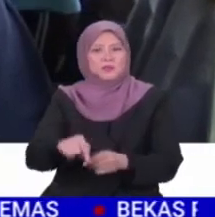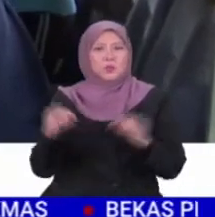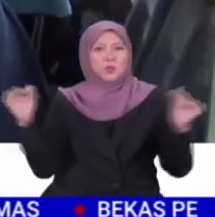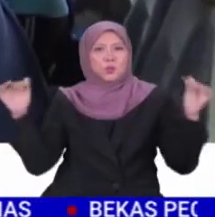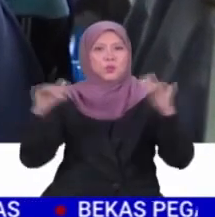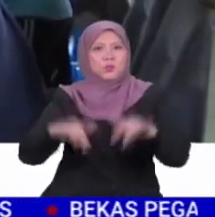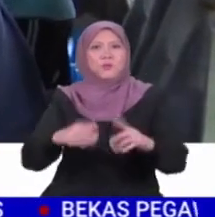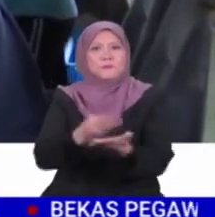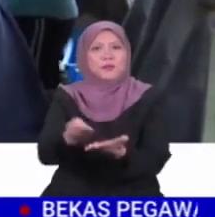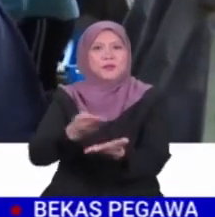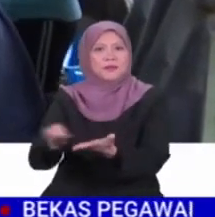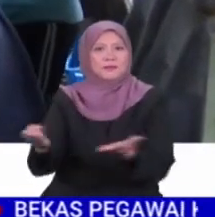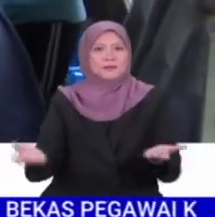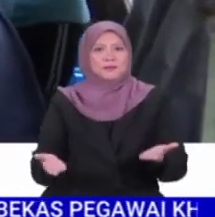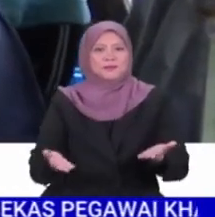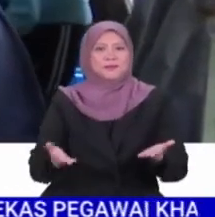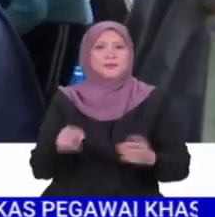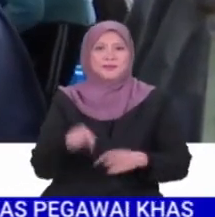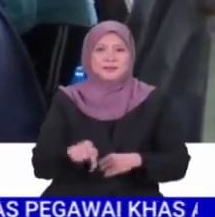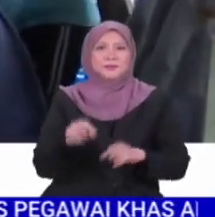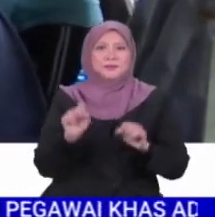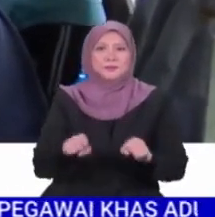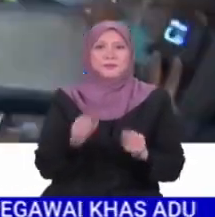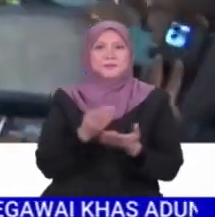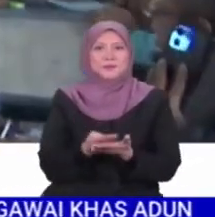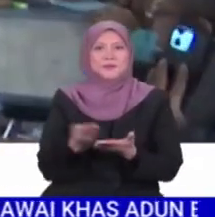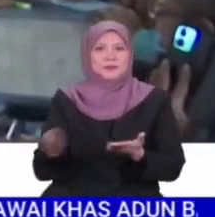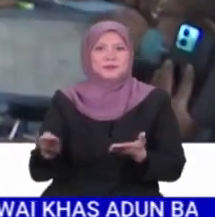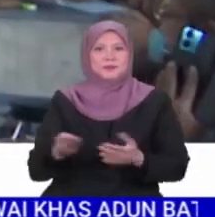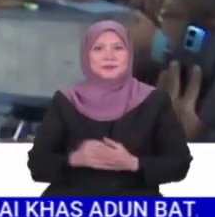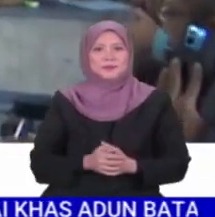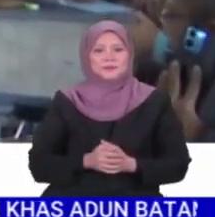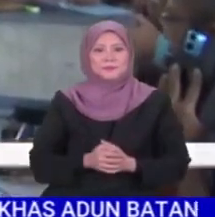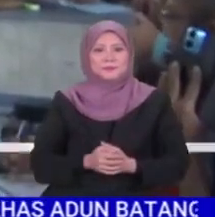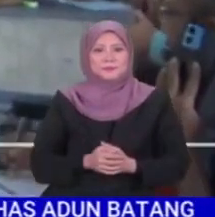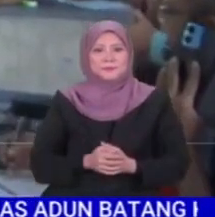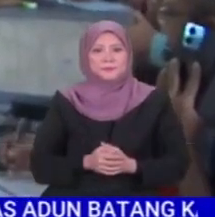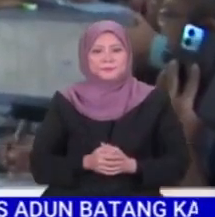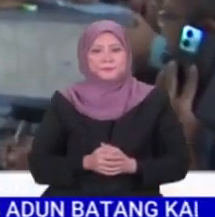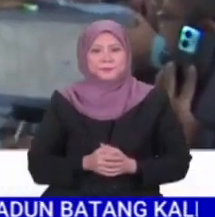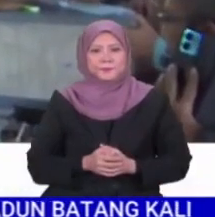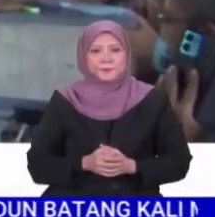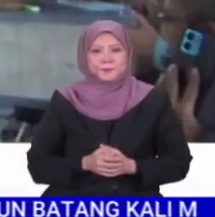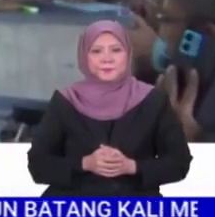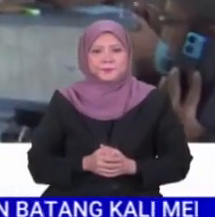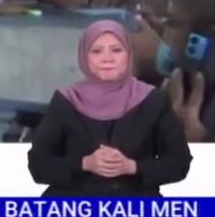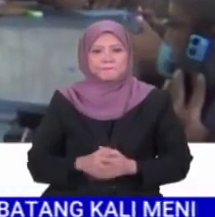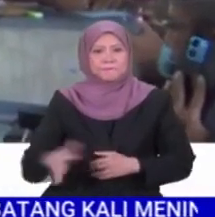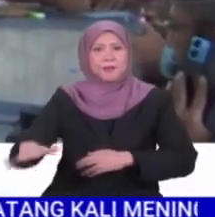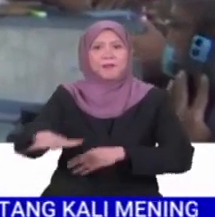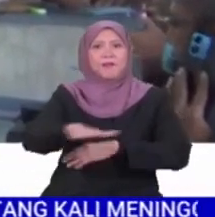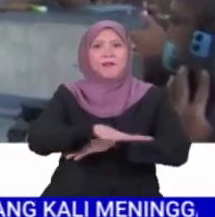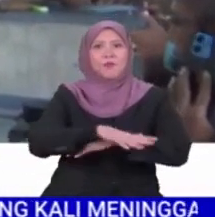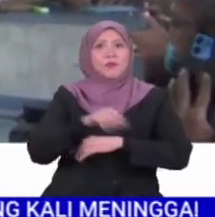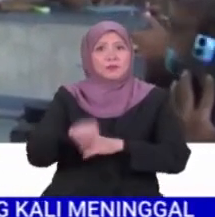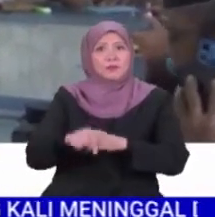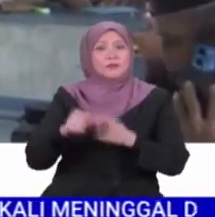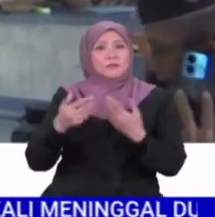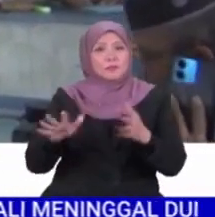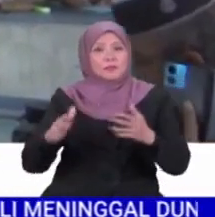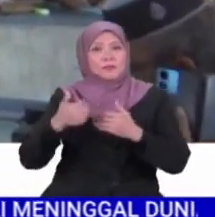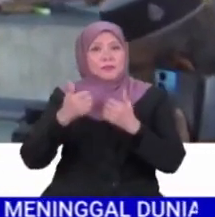orang ada kat pelantak ni kan. Di mana di sini boleh rundi. Hasil laut ni sekarang ni selepas raya ada